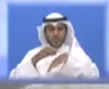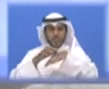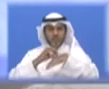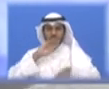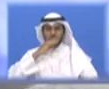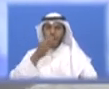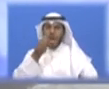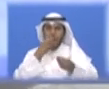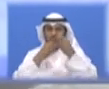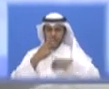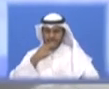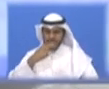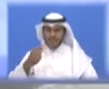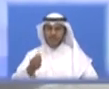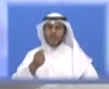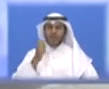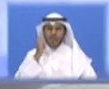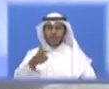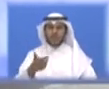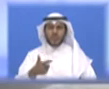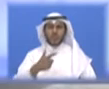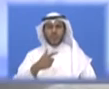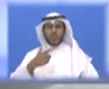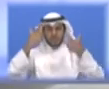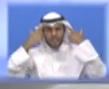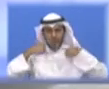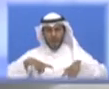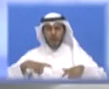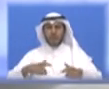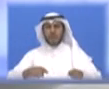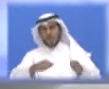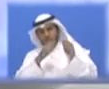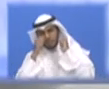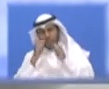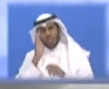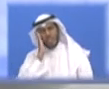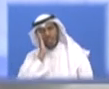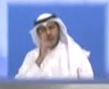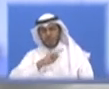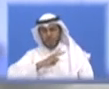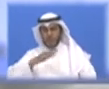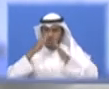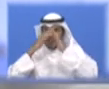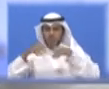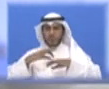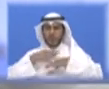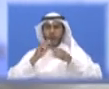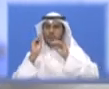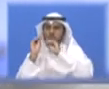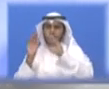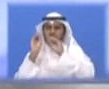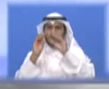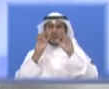برنامج الأمم المتحدة الإنمائي يشكر الكويت على مساهماتها السخية لتحقيق هدفنا المشترك